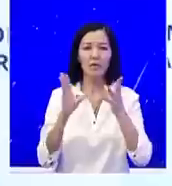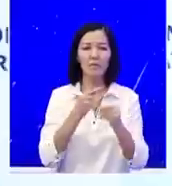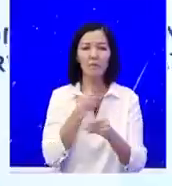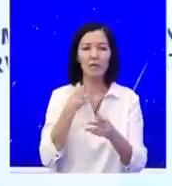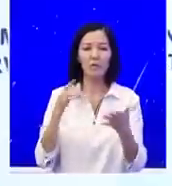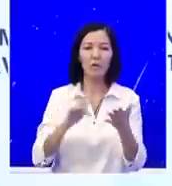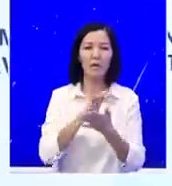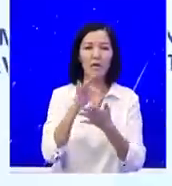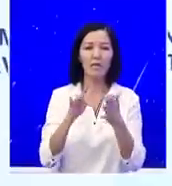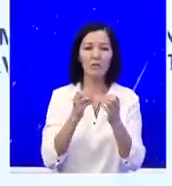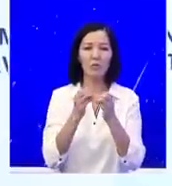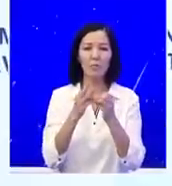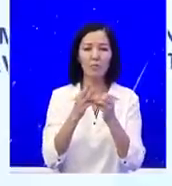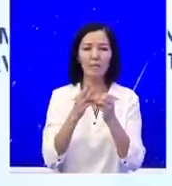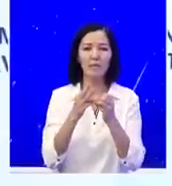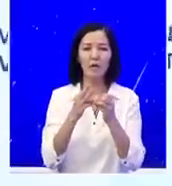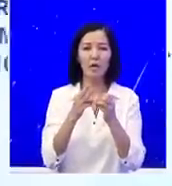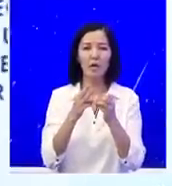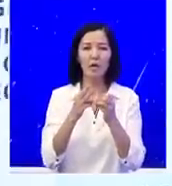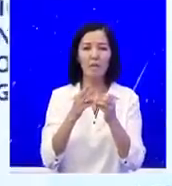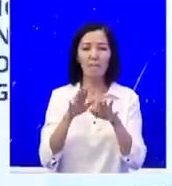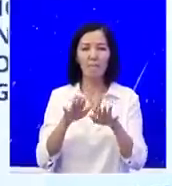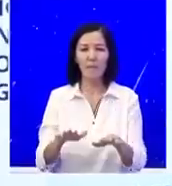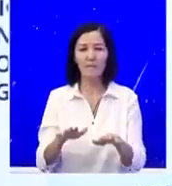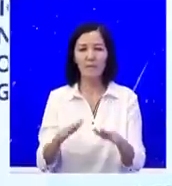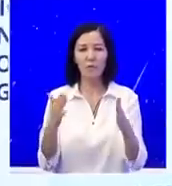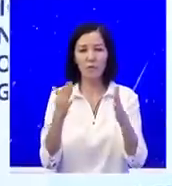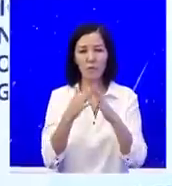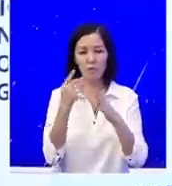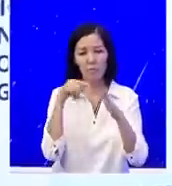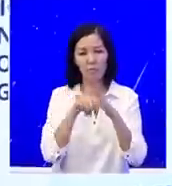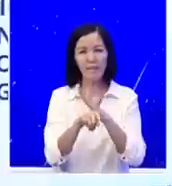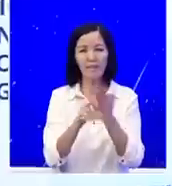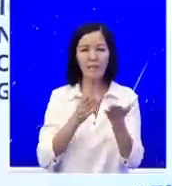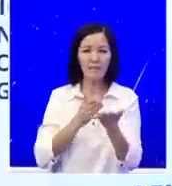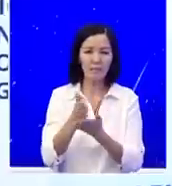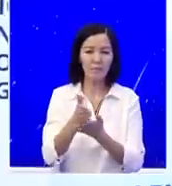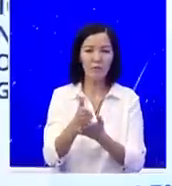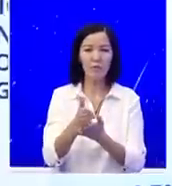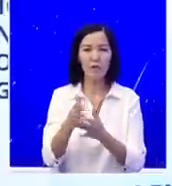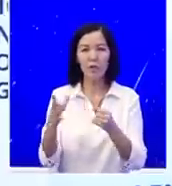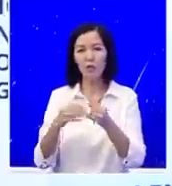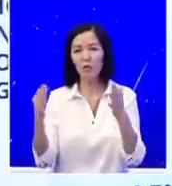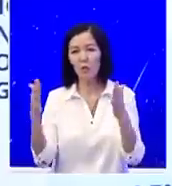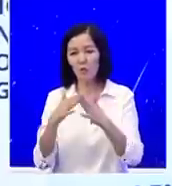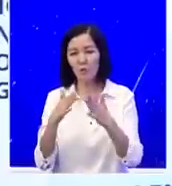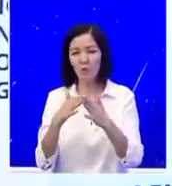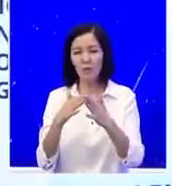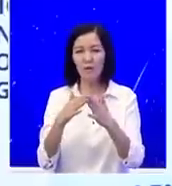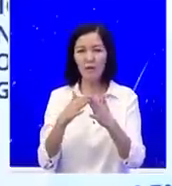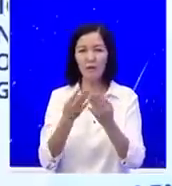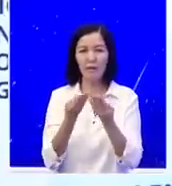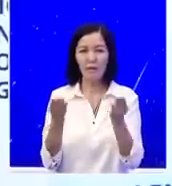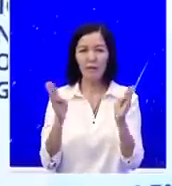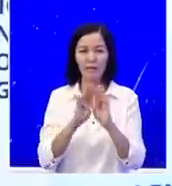қаласы бойынша 15 ошақта ол үй подъезі болсын, жеке үй болсын, сол жерде